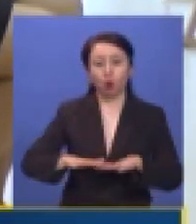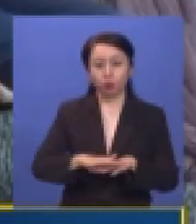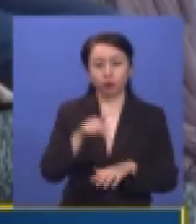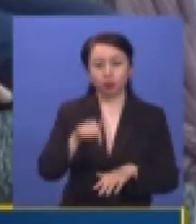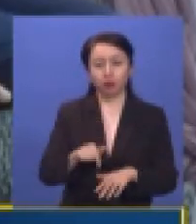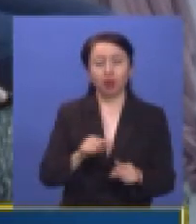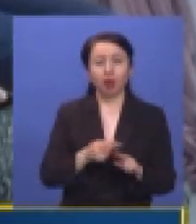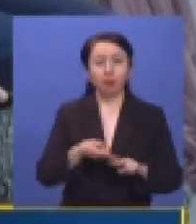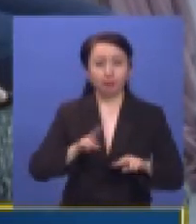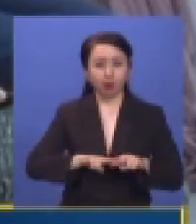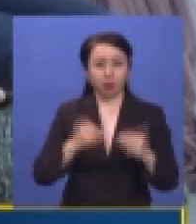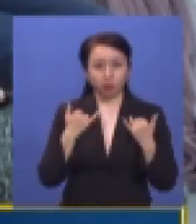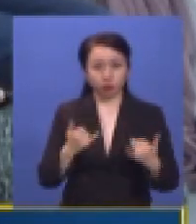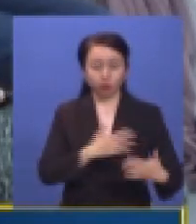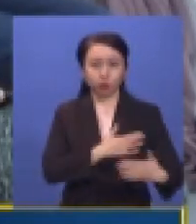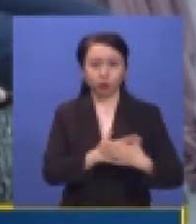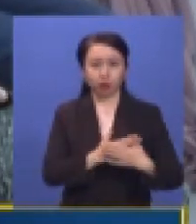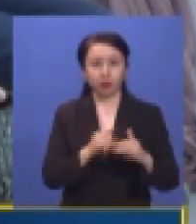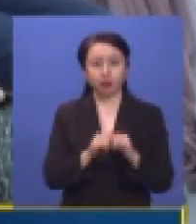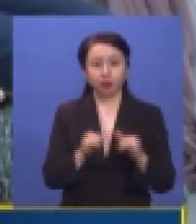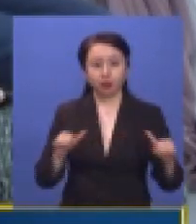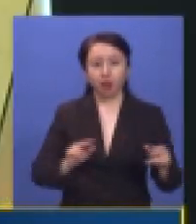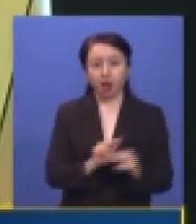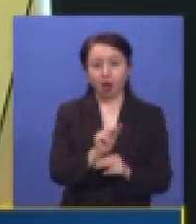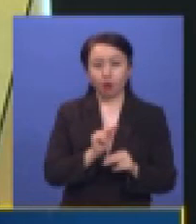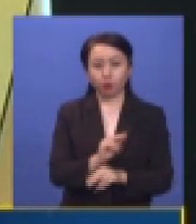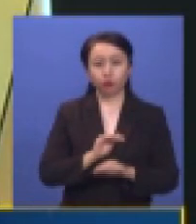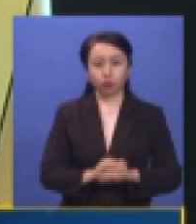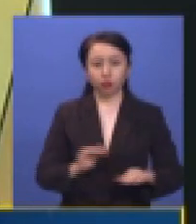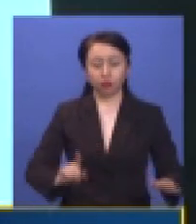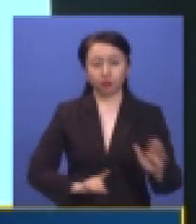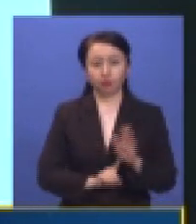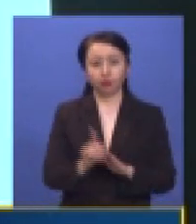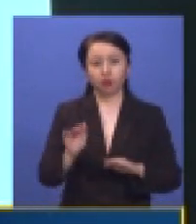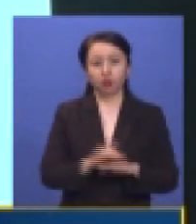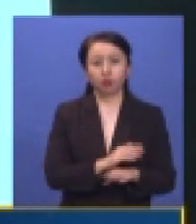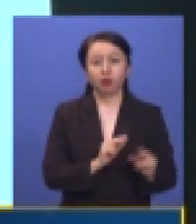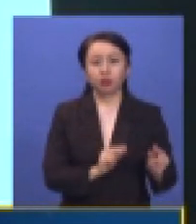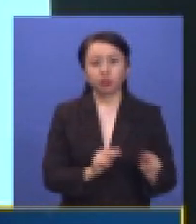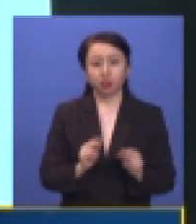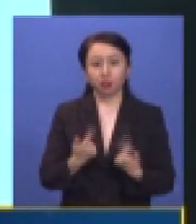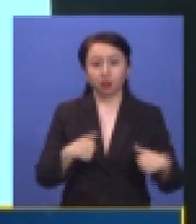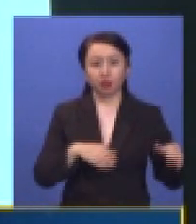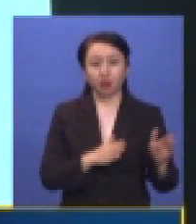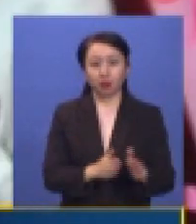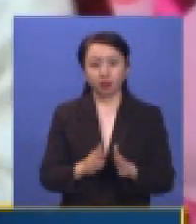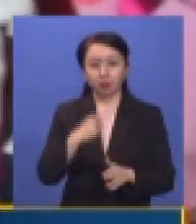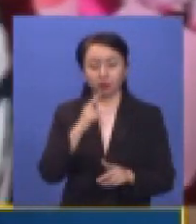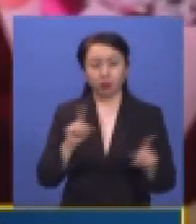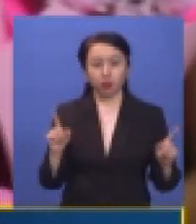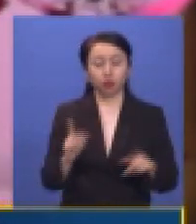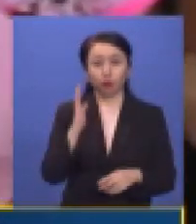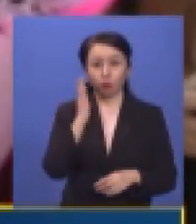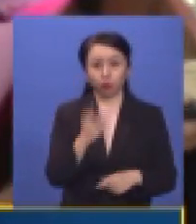Именно поэтому сегодня активно пропагандируют обучение детей основам добропорядочности. Организаторы отметили, что